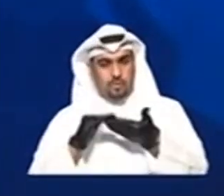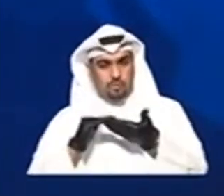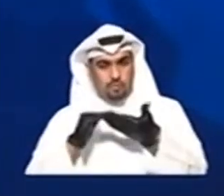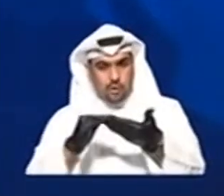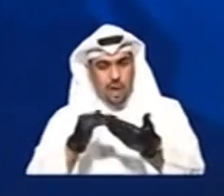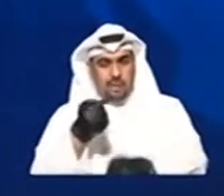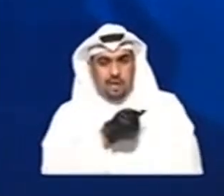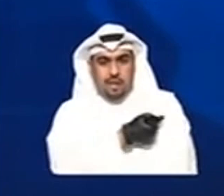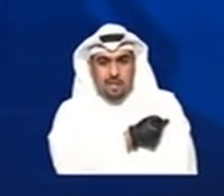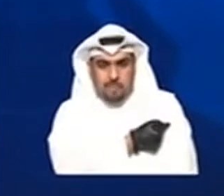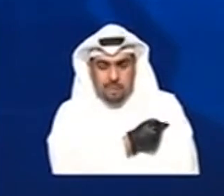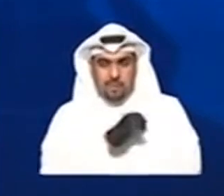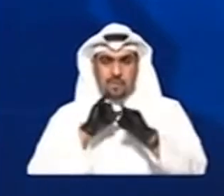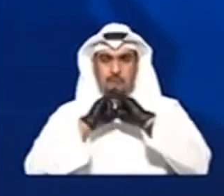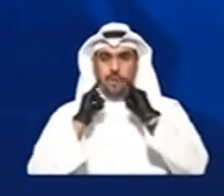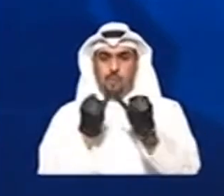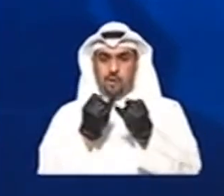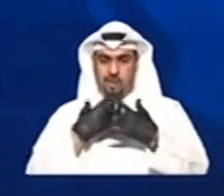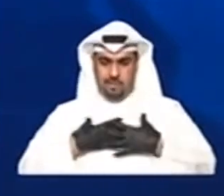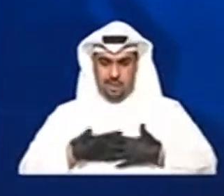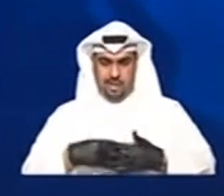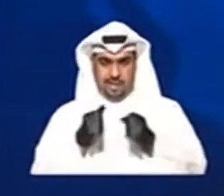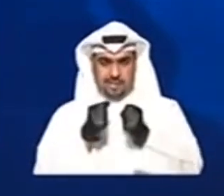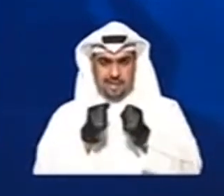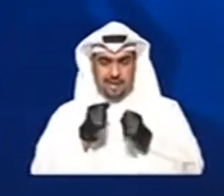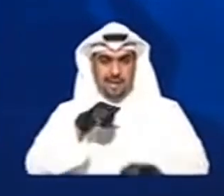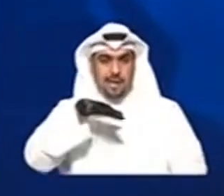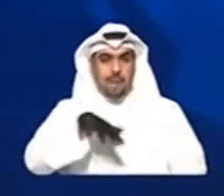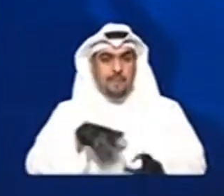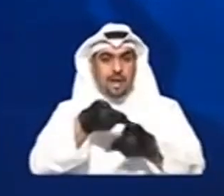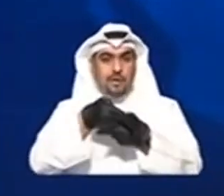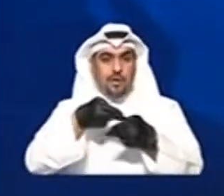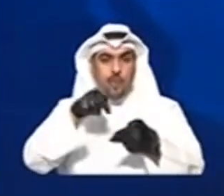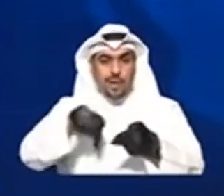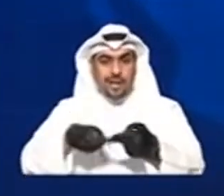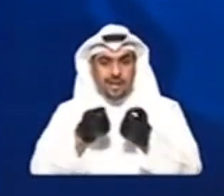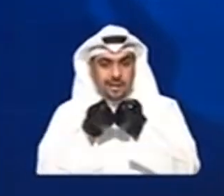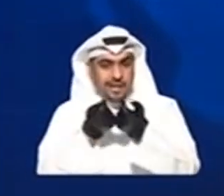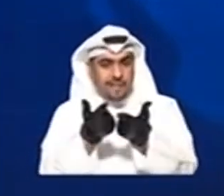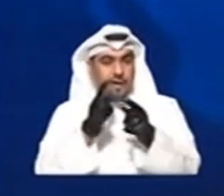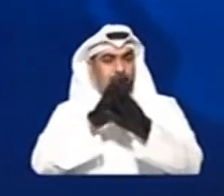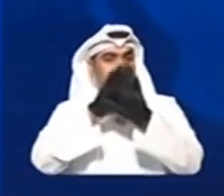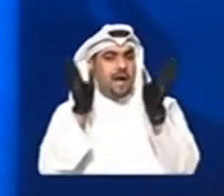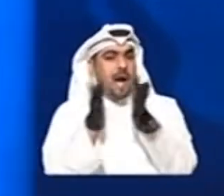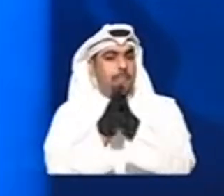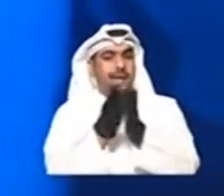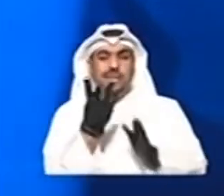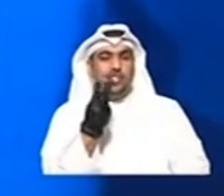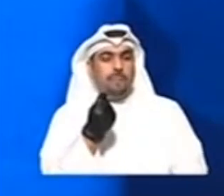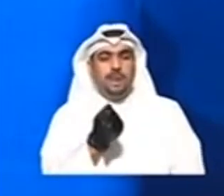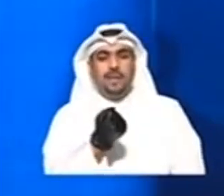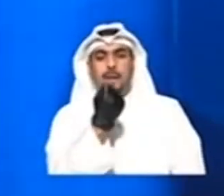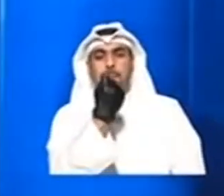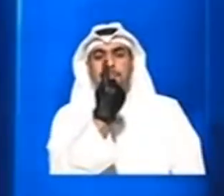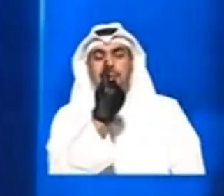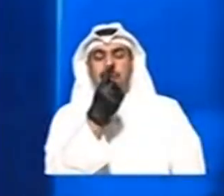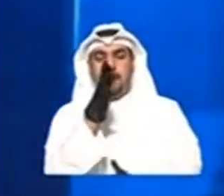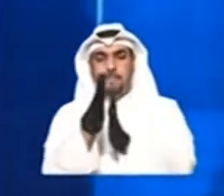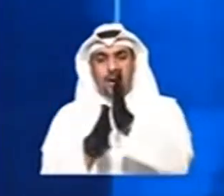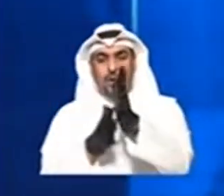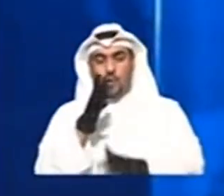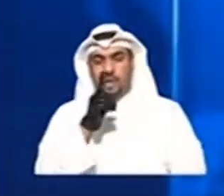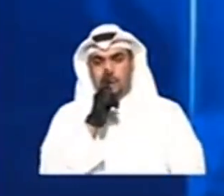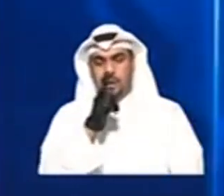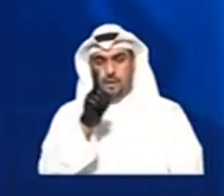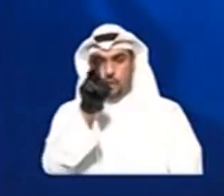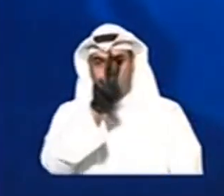دعما إجماليا بقيمة 100 مليون دولار أمريكي لضمان استمرارية مكافحة انتشار وباء كورونا